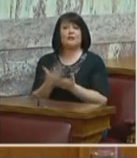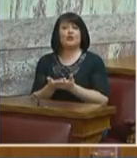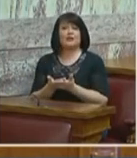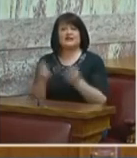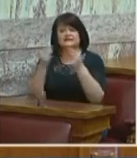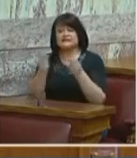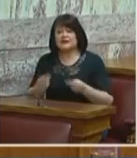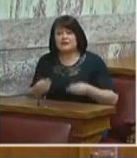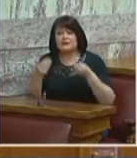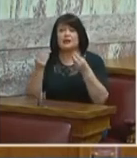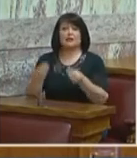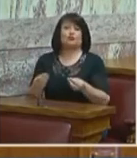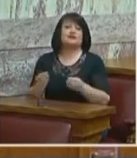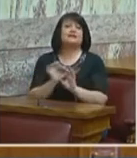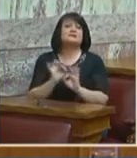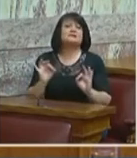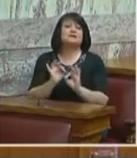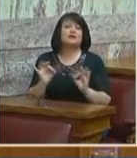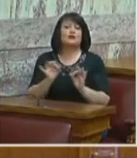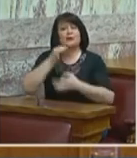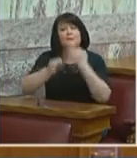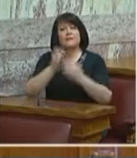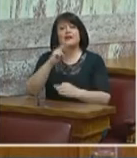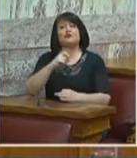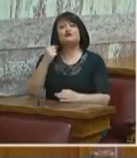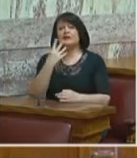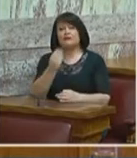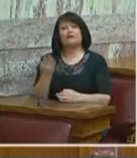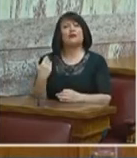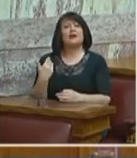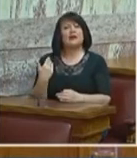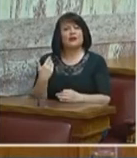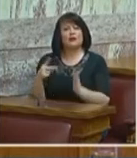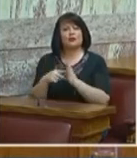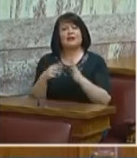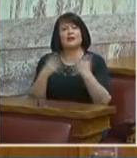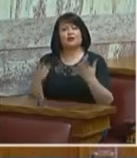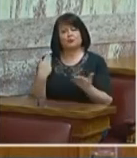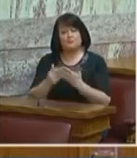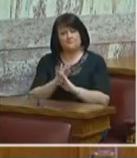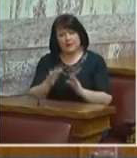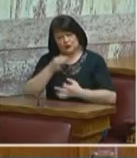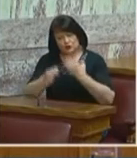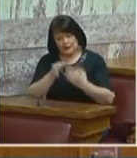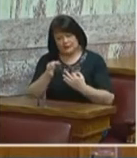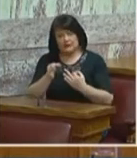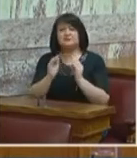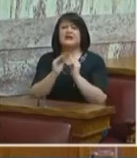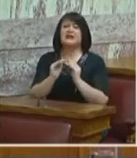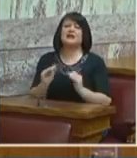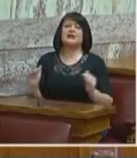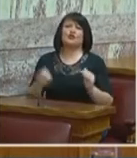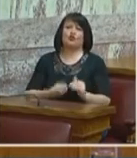στοιχεία στην ομιλία μου την 21η Φεβρουαρίου 2018. Ήσυχη διότι την περίοδο κατά την